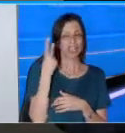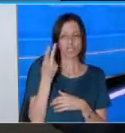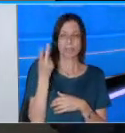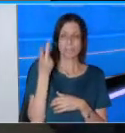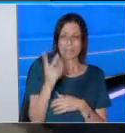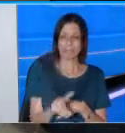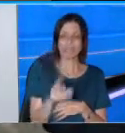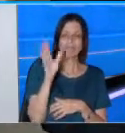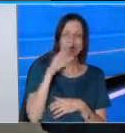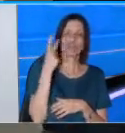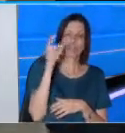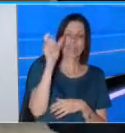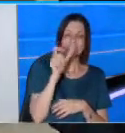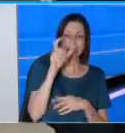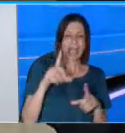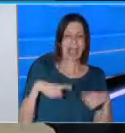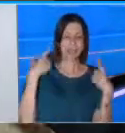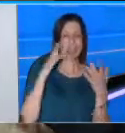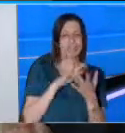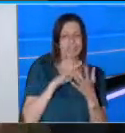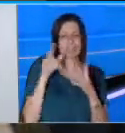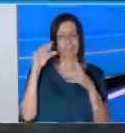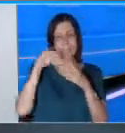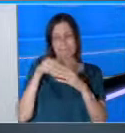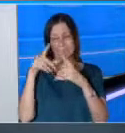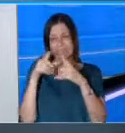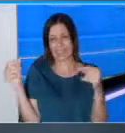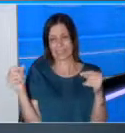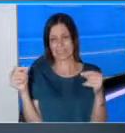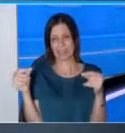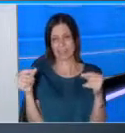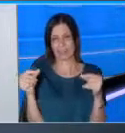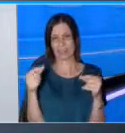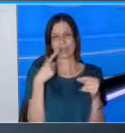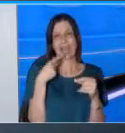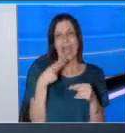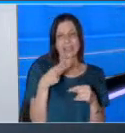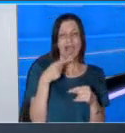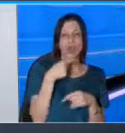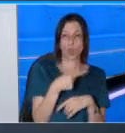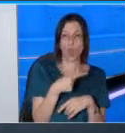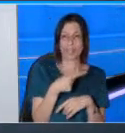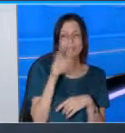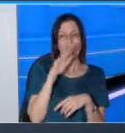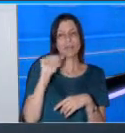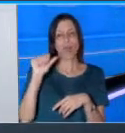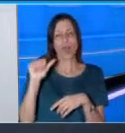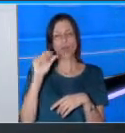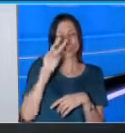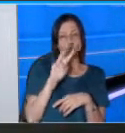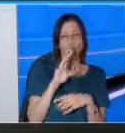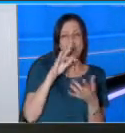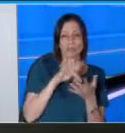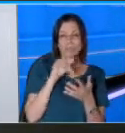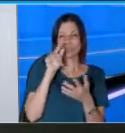חללים ועוד שני אזרחים חיים שנמצאים ברצועת עזה, הדר גולדין וגם אורון שאול זכרם לברכה נמצאים